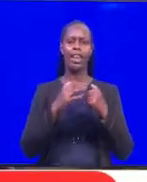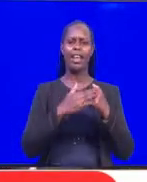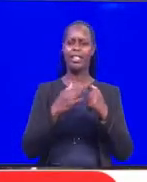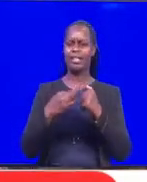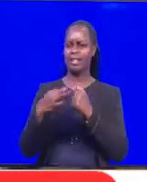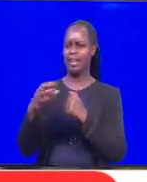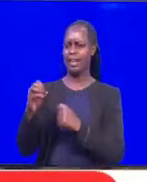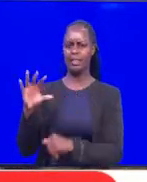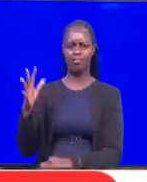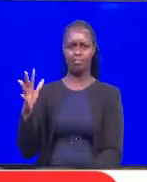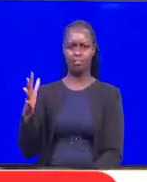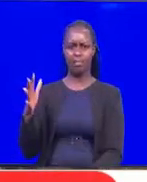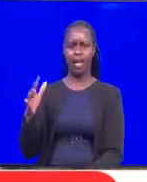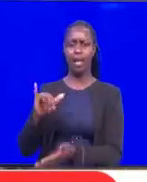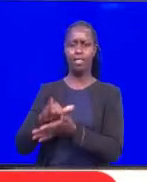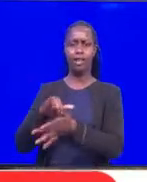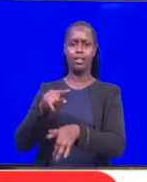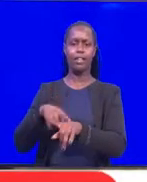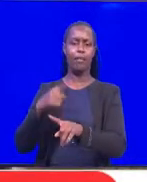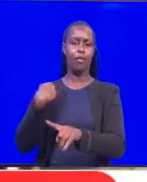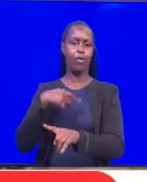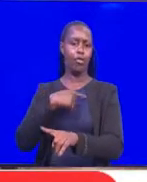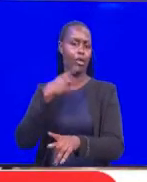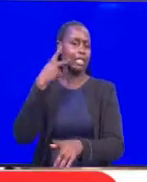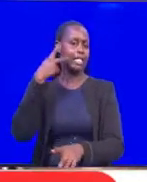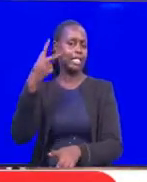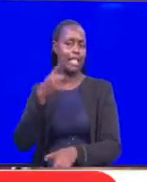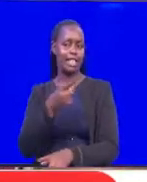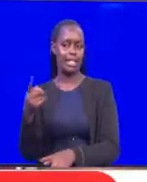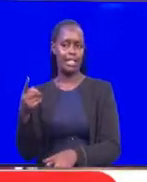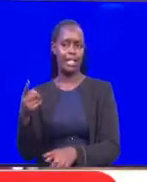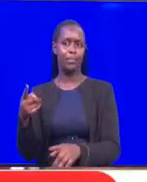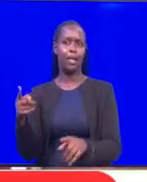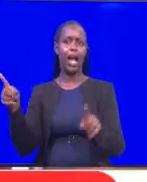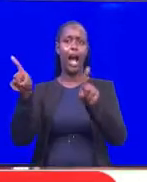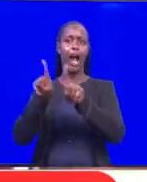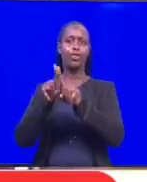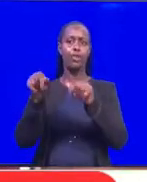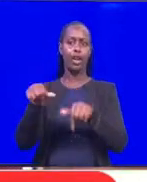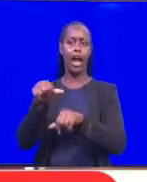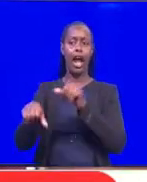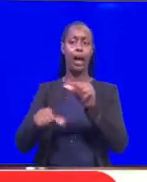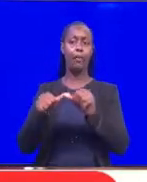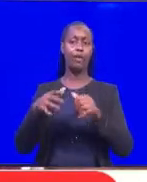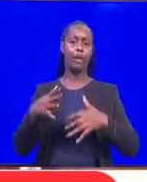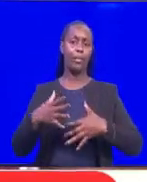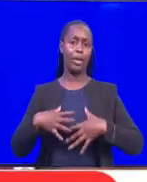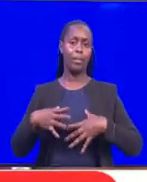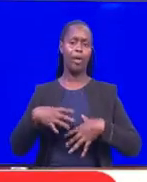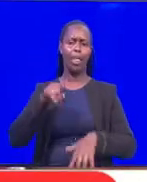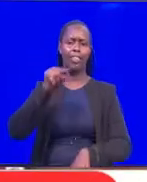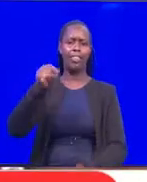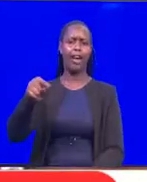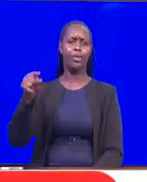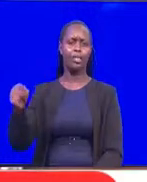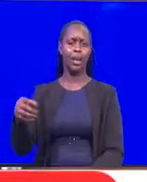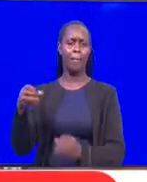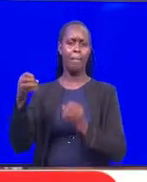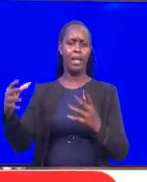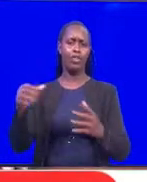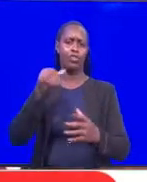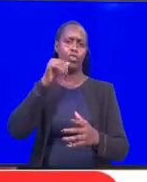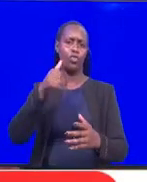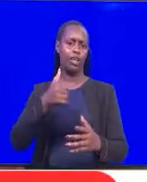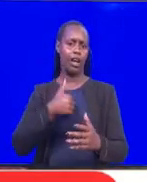tuliweza kushuhudia maji aina hii. Na kwa saizi vile tunaongea zaidi ya watu 1000 kadhaa hawana mahali pa kulala na hawana